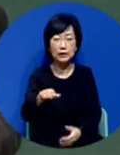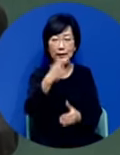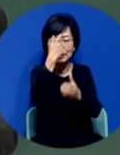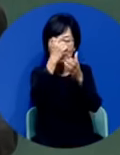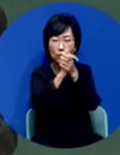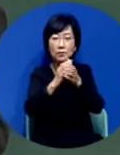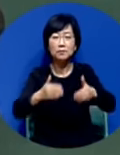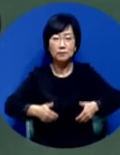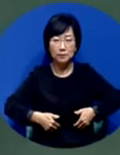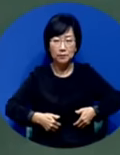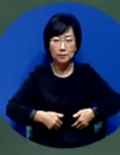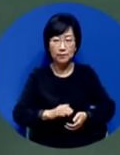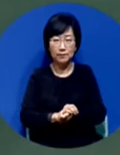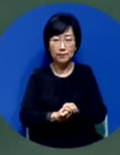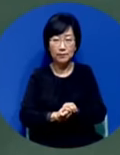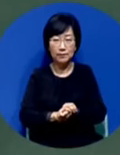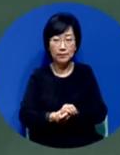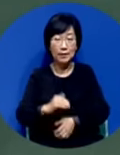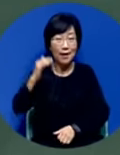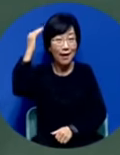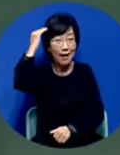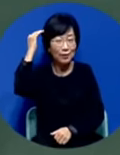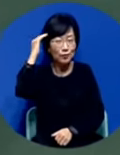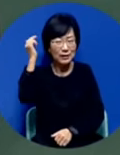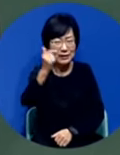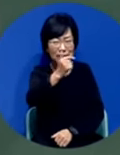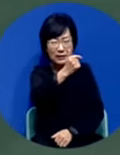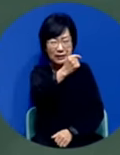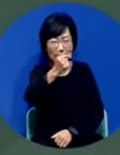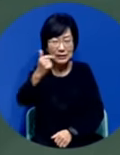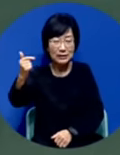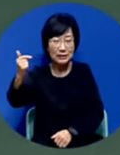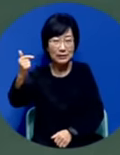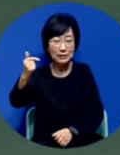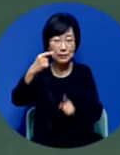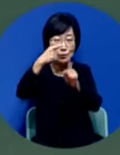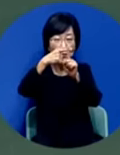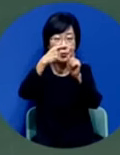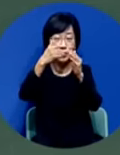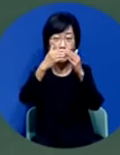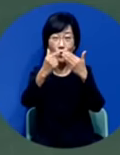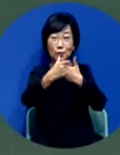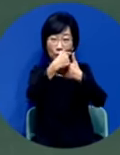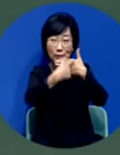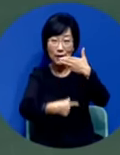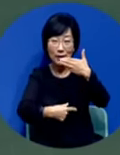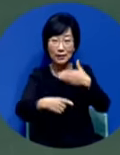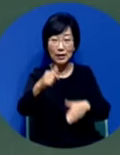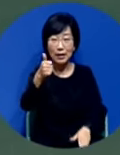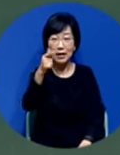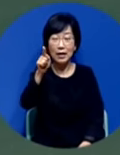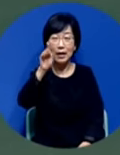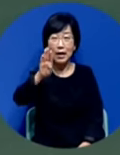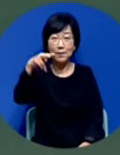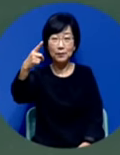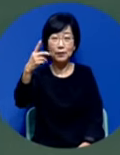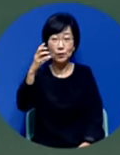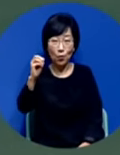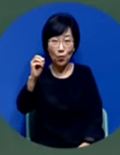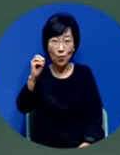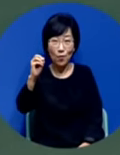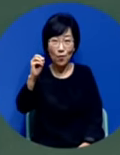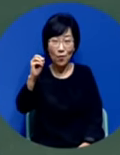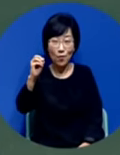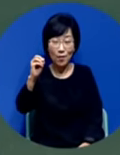那现在真的是要祷告，因为已经公开化了。 한국에서 제일 큰 교단 합동적 교단 나를 내가 있었던 교단이 거기서. 15개 노예에서 총을